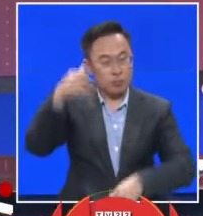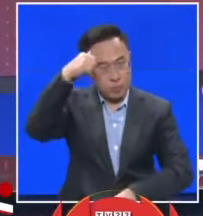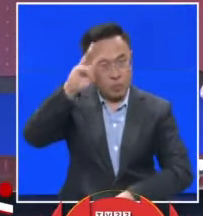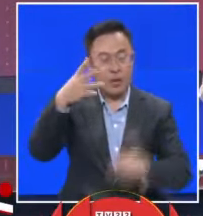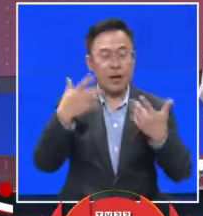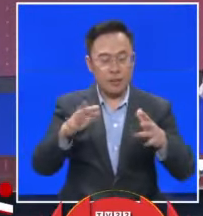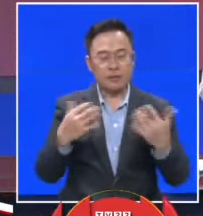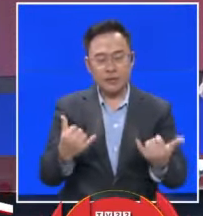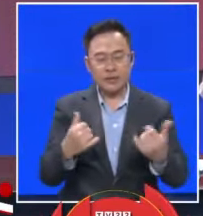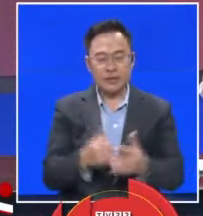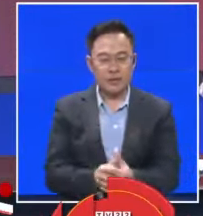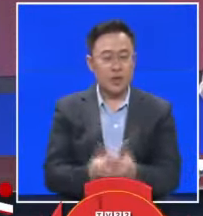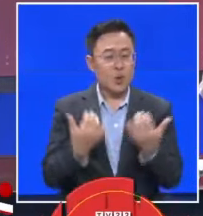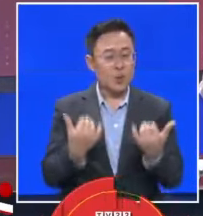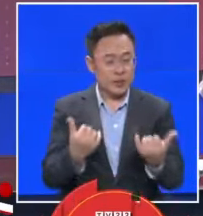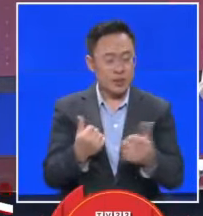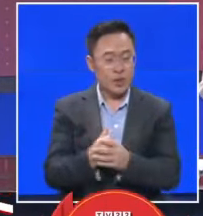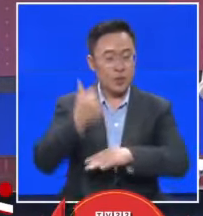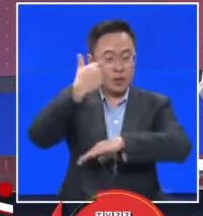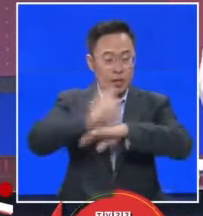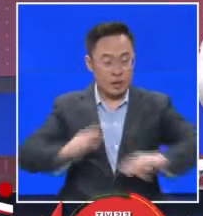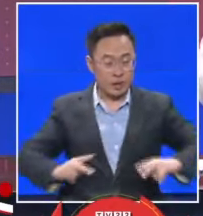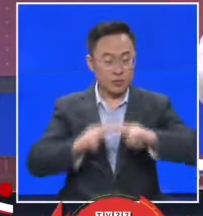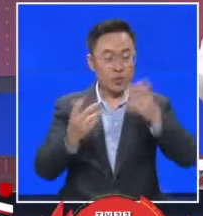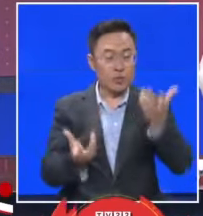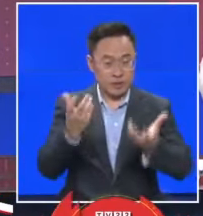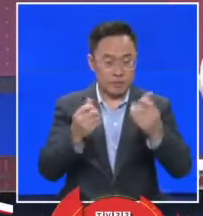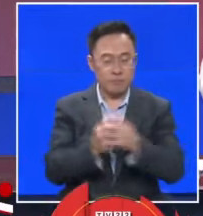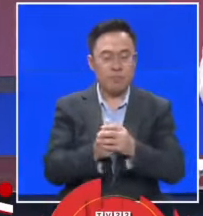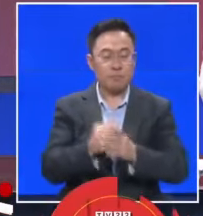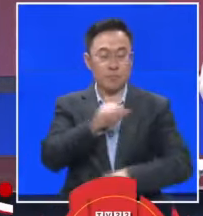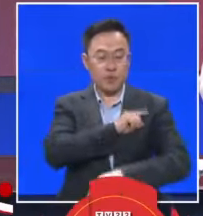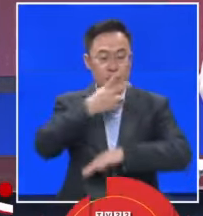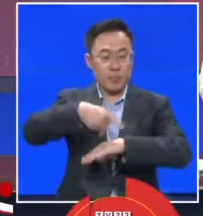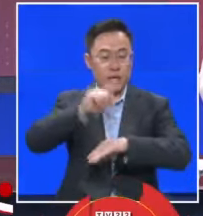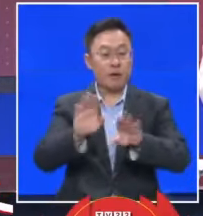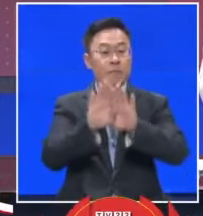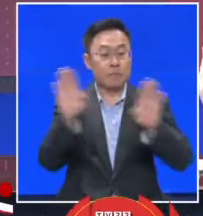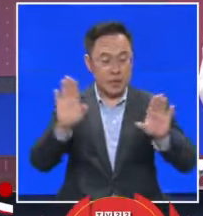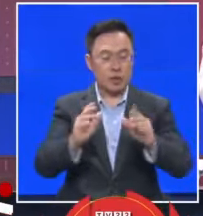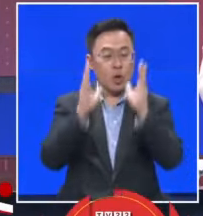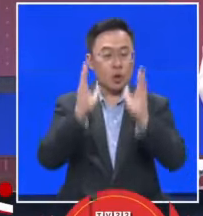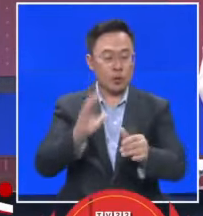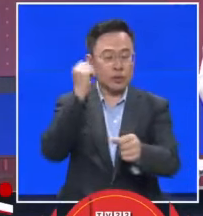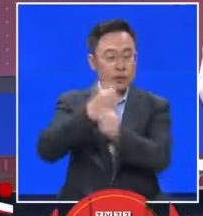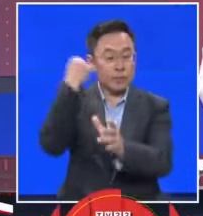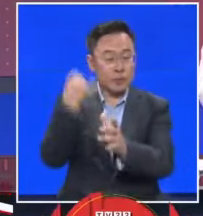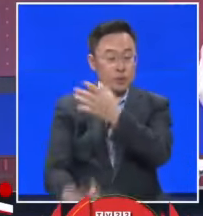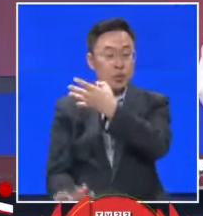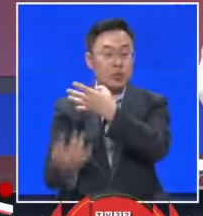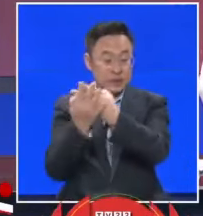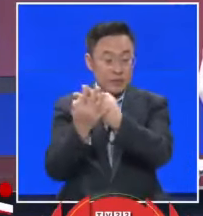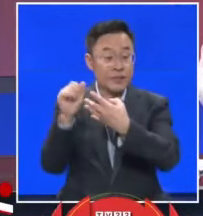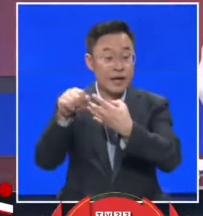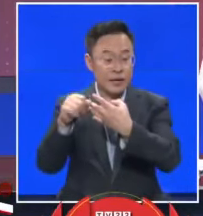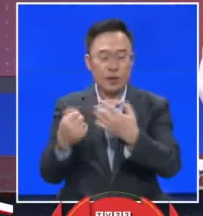องล่าวันนี้ล่ะค่ะฝั่งของรัฐมนตรียุติธรรมนะคะไปร่วมงานเป็นงานมหกรรมรวมพลคนหลังกำแพงราชทัณฑ์